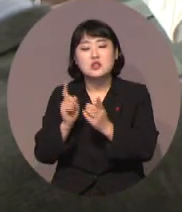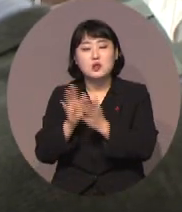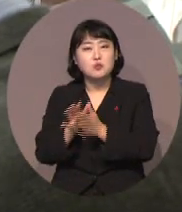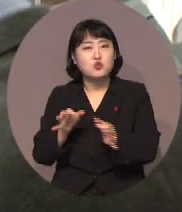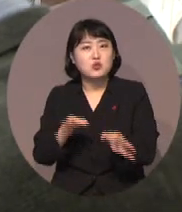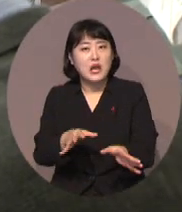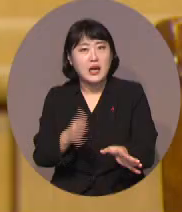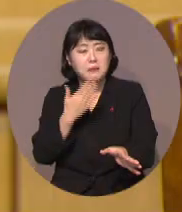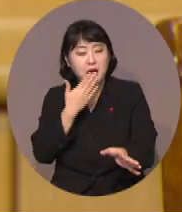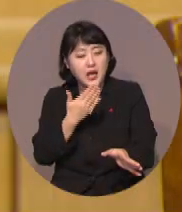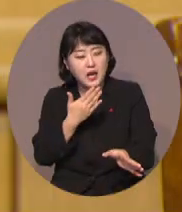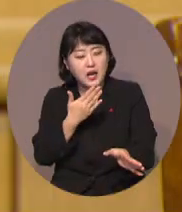내비쳤습니다